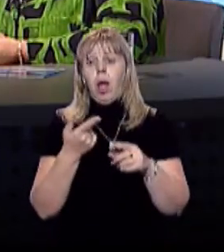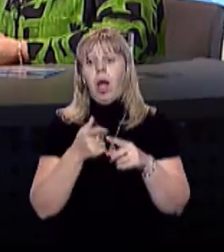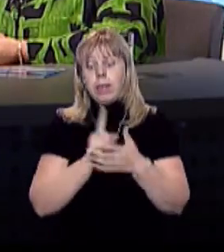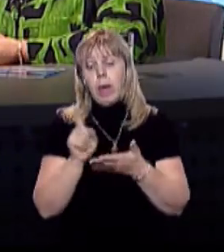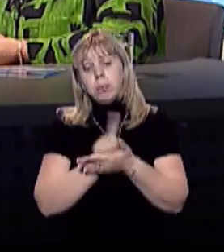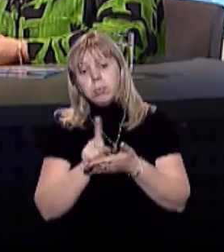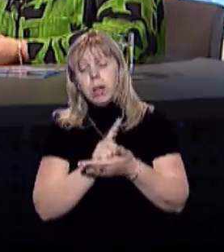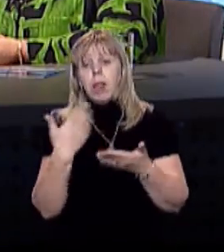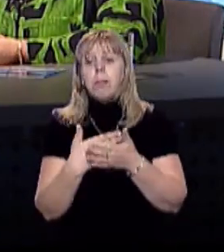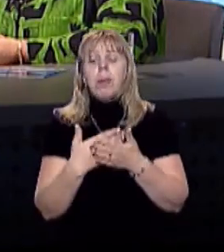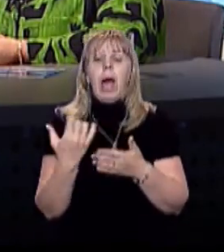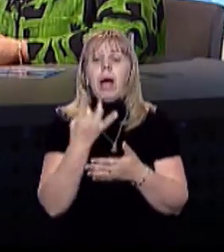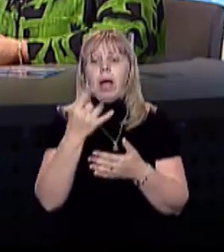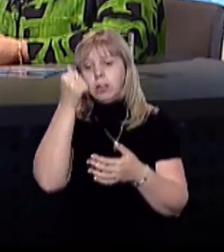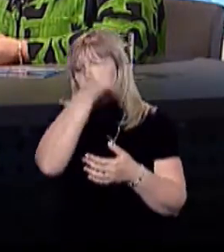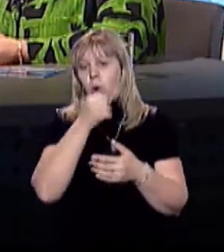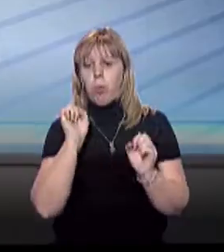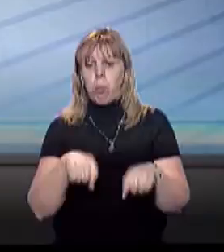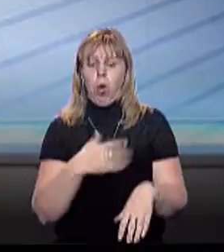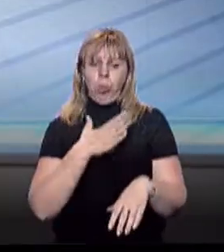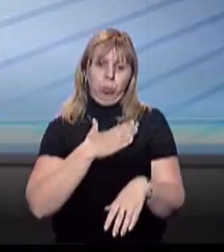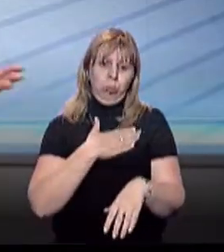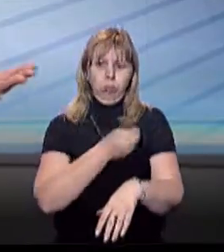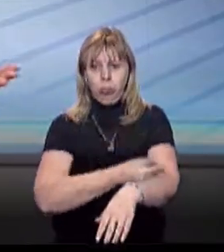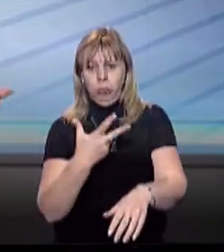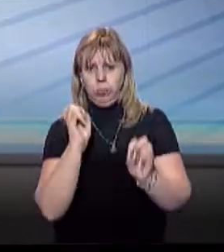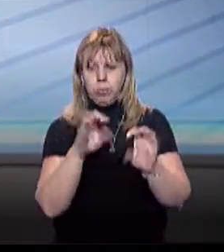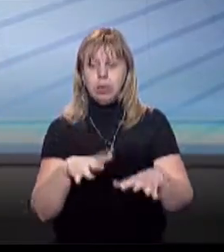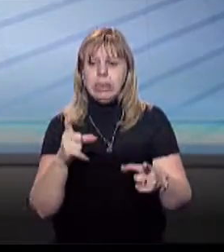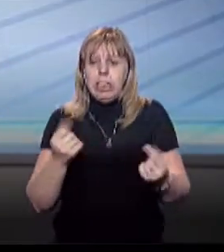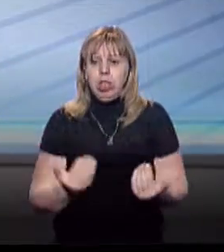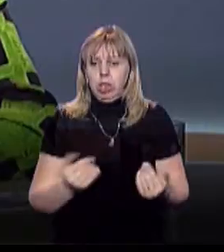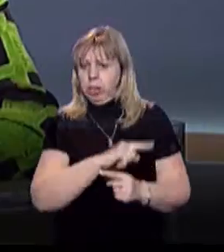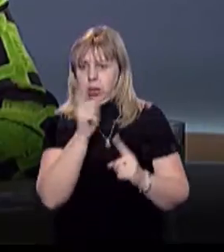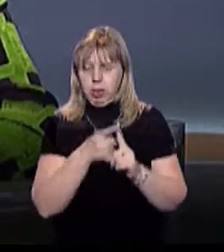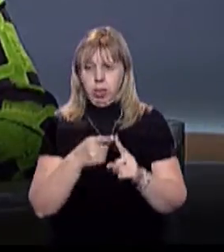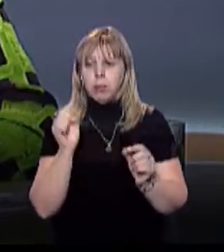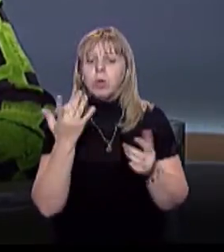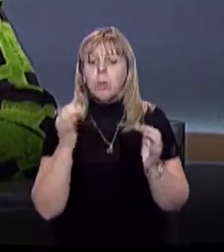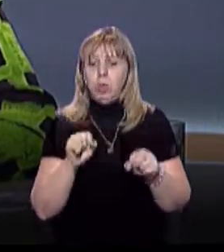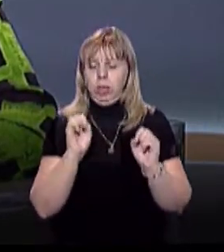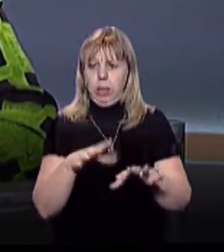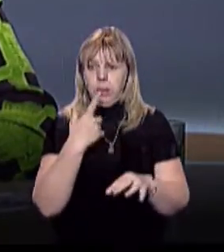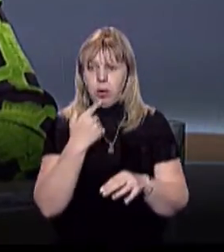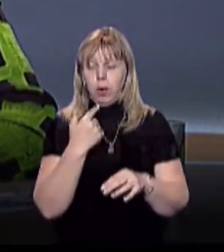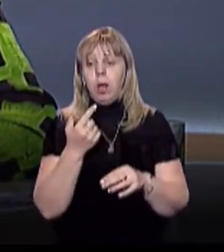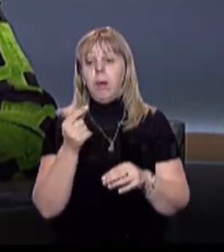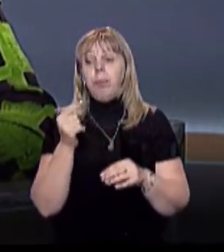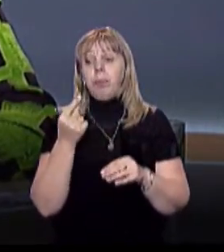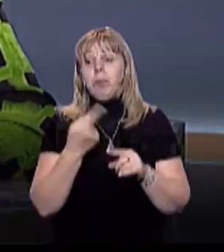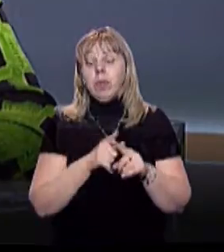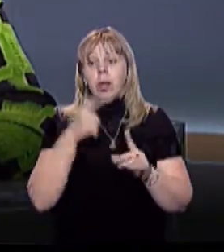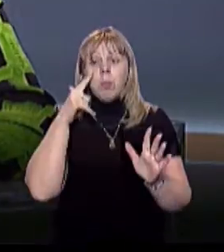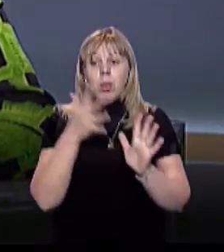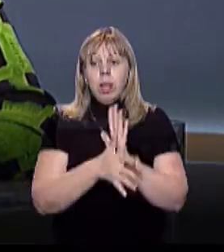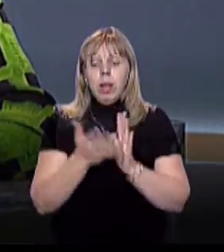крові? До прикладу, скільки разів на рік можна здати кров і загалом за життя? Так, по-перше, є таке